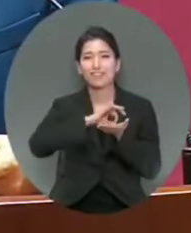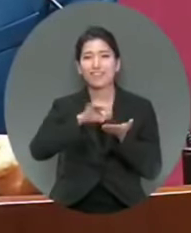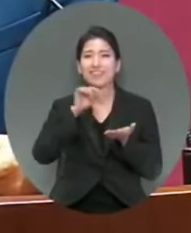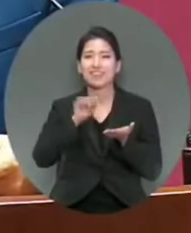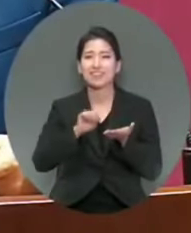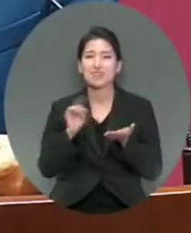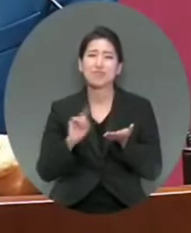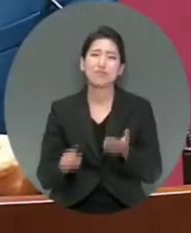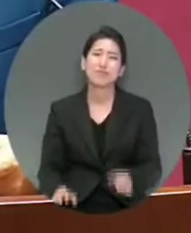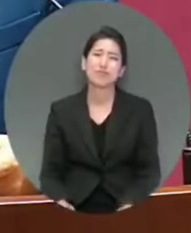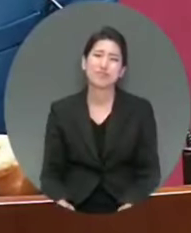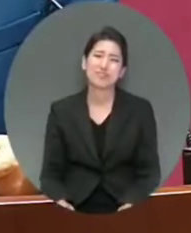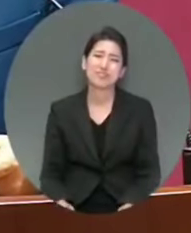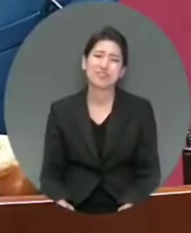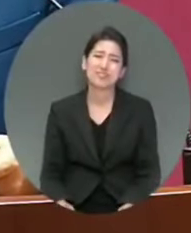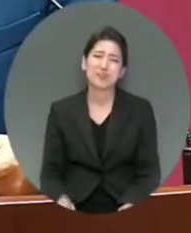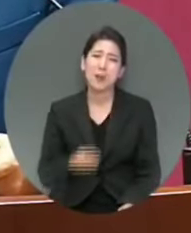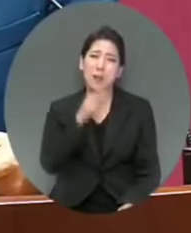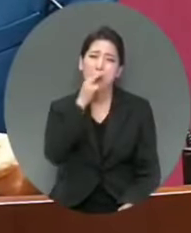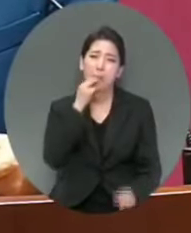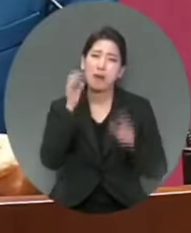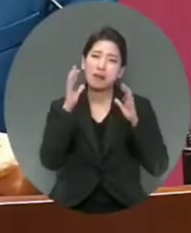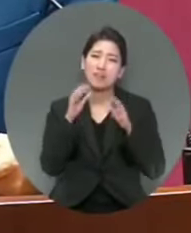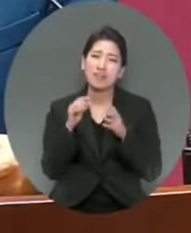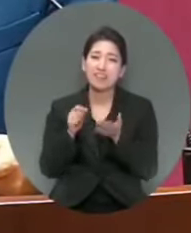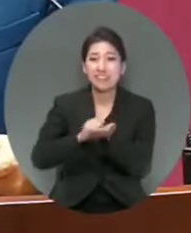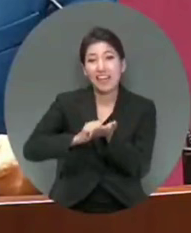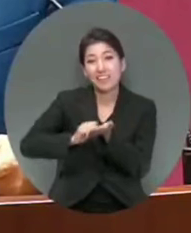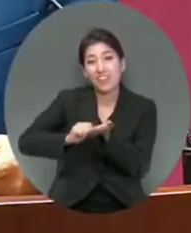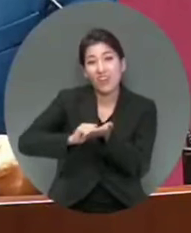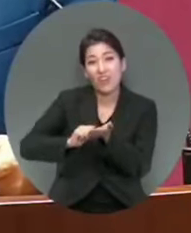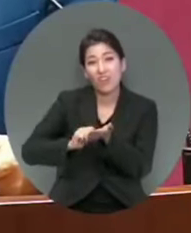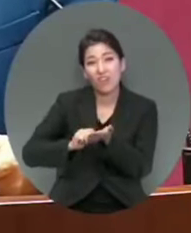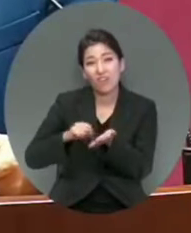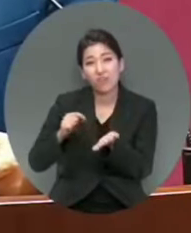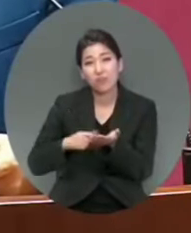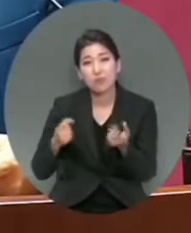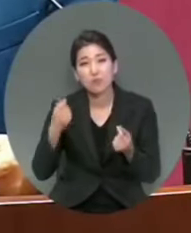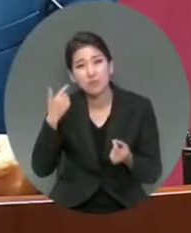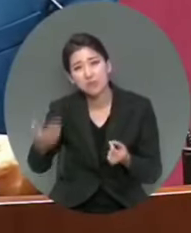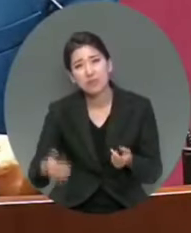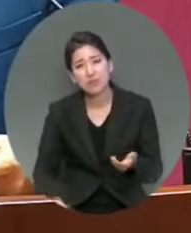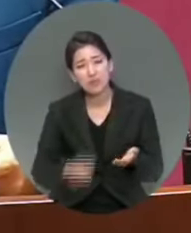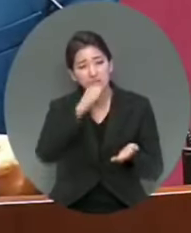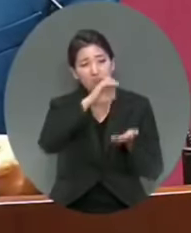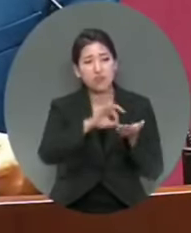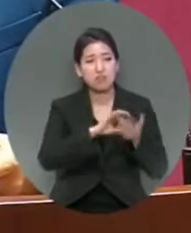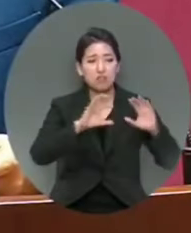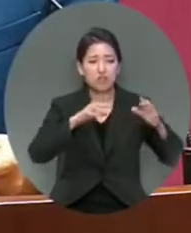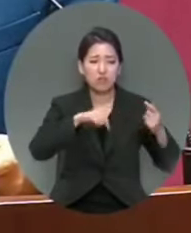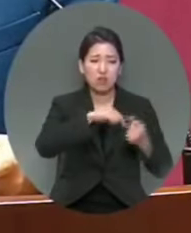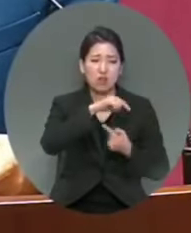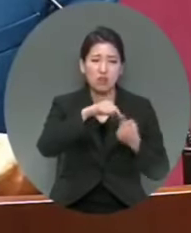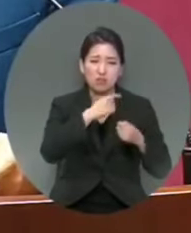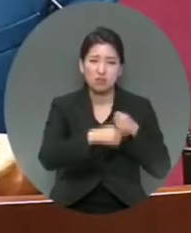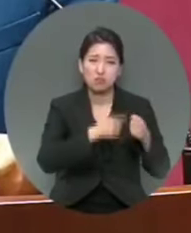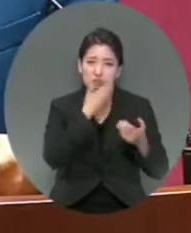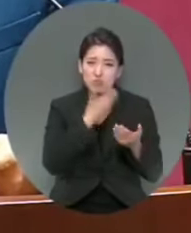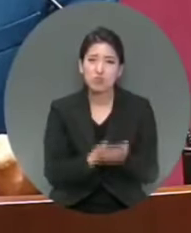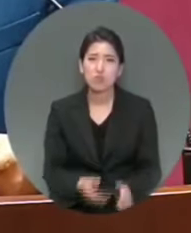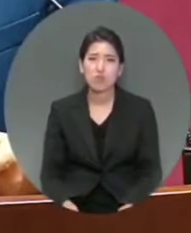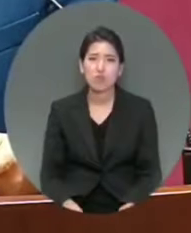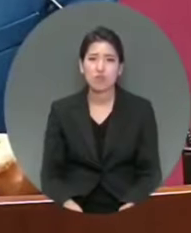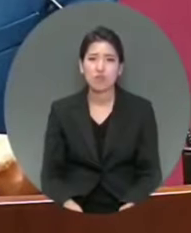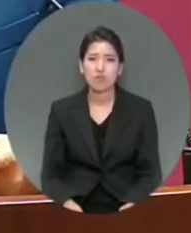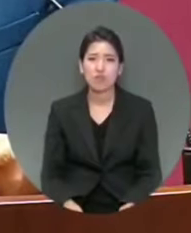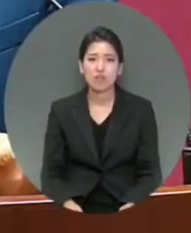무슨 애들 낙서장인지 썼다 지웠다 이렇게 할 수 있는 것으로 착각하고 있는 것은 아닌지 그리고 R&D를 고무줄처럼 늘렸다 줄였다 하는